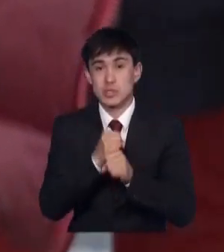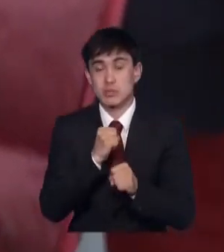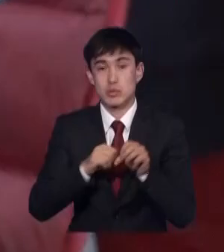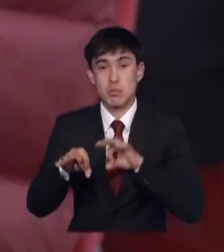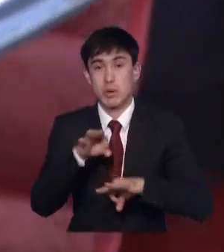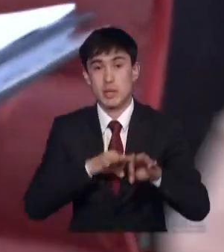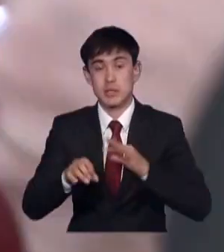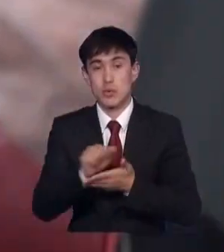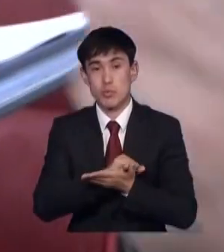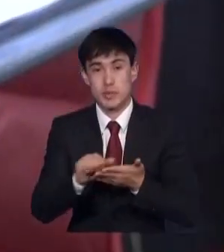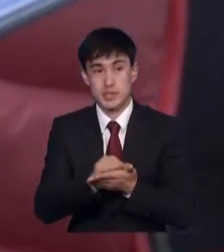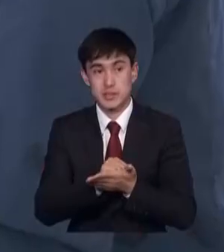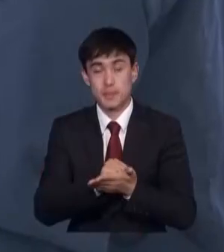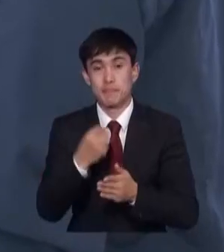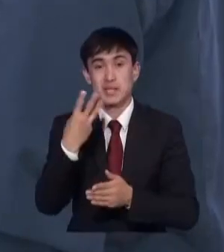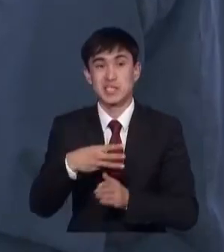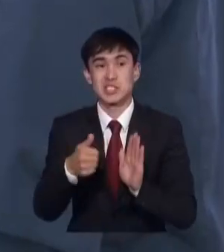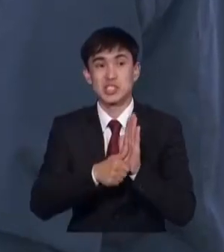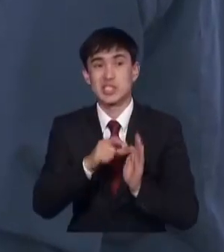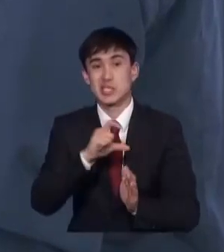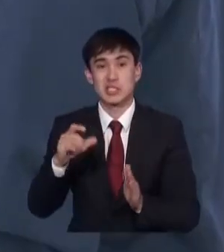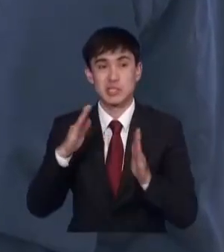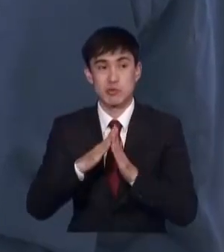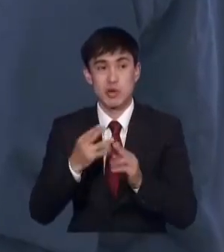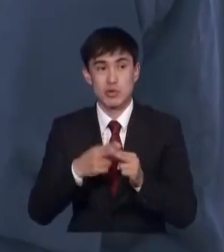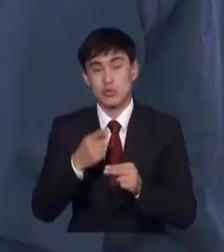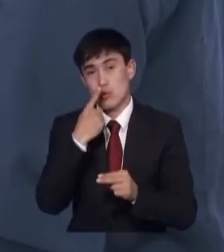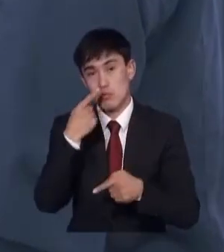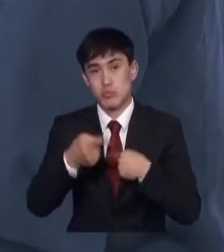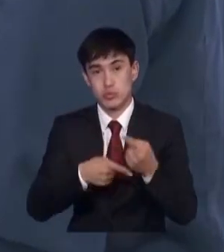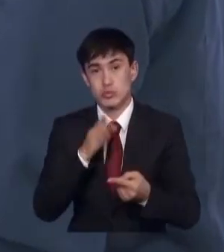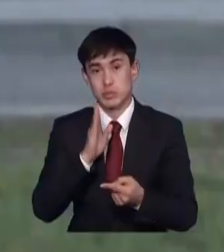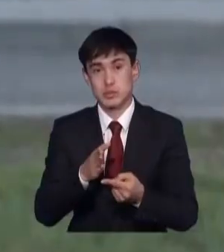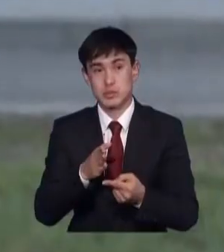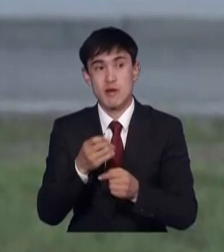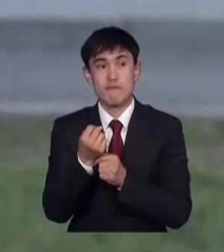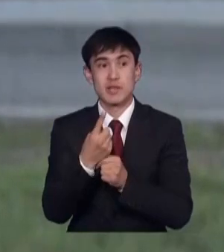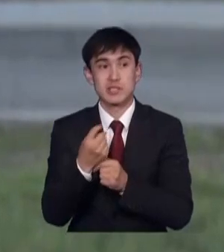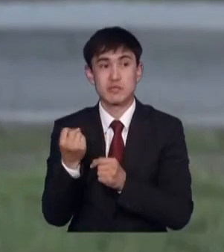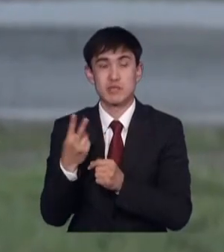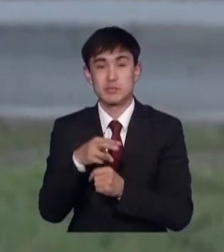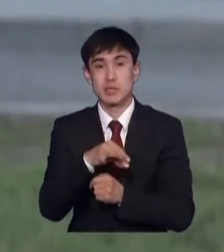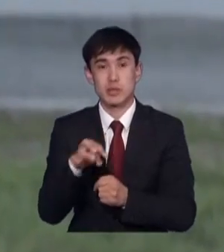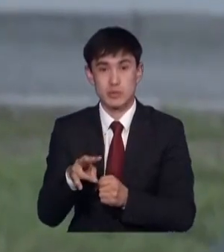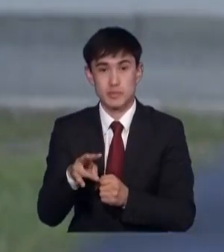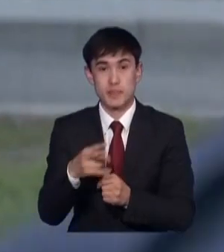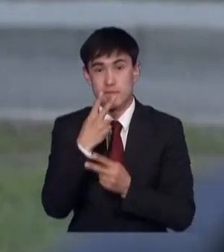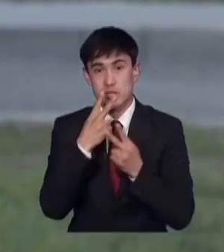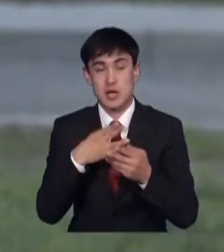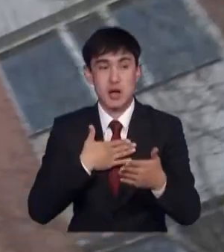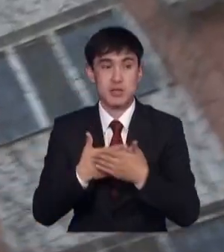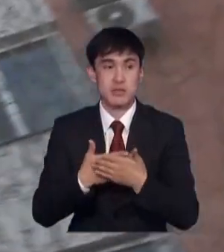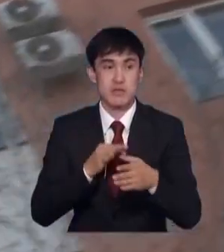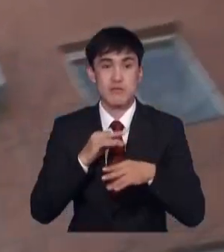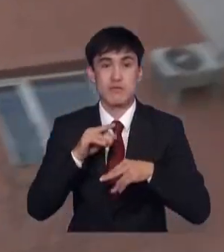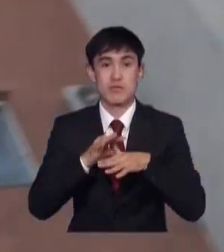проекта сметной документации на 36 многоэтажных домов которые в скором будущем появится в одиннадцатом и двенадцатом микрорайонах видя как активно